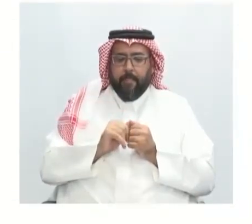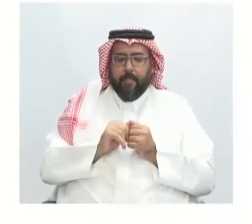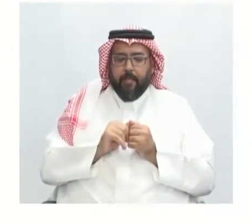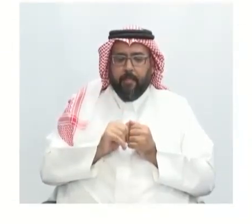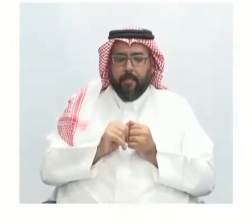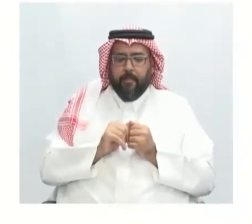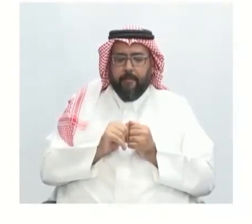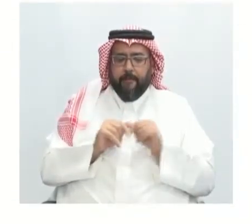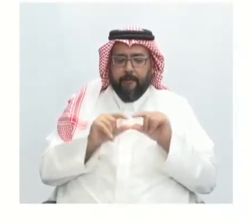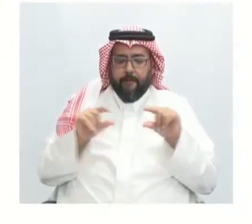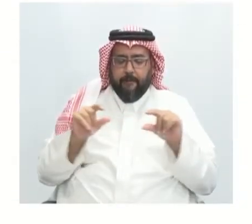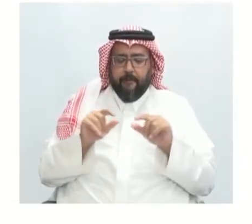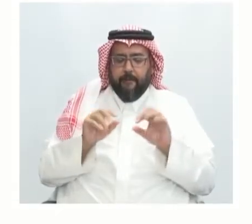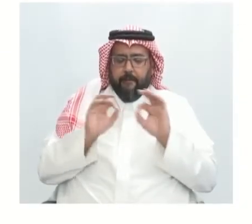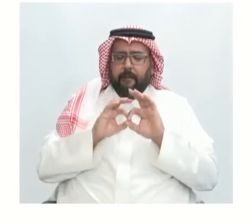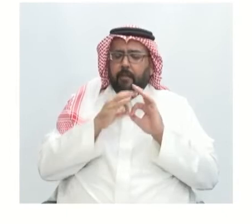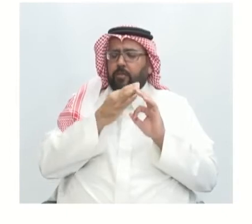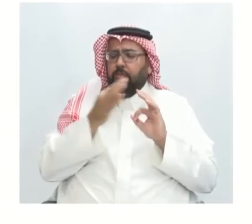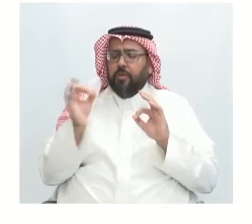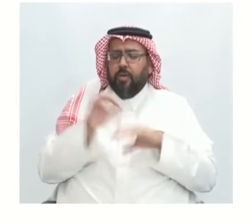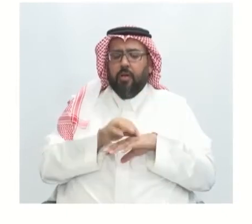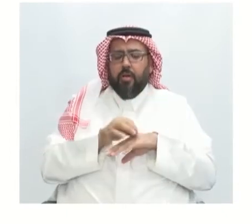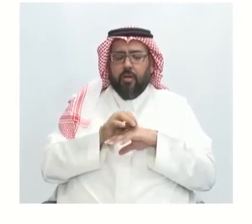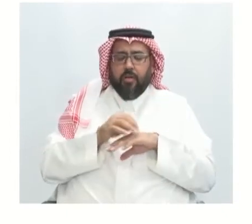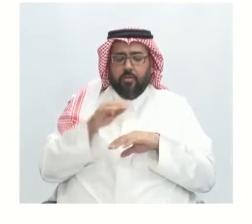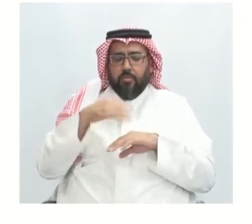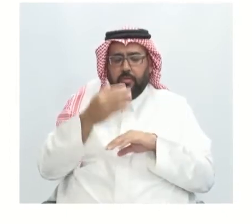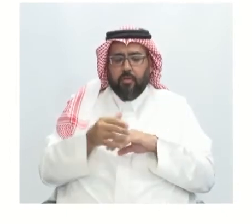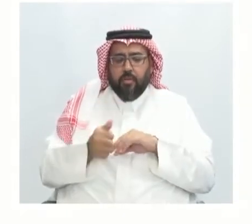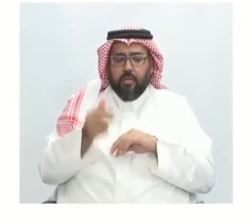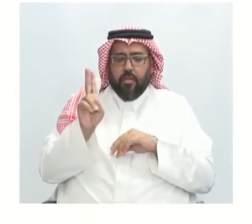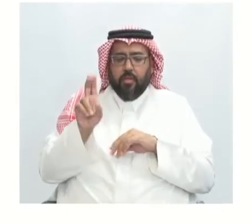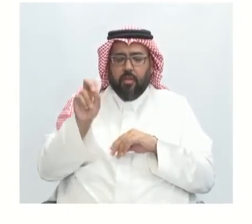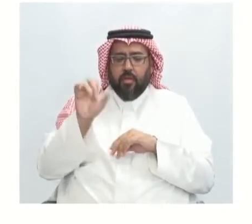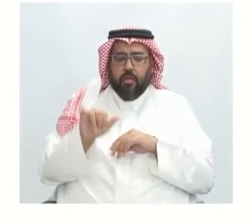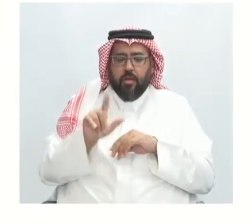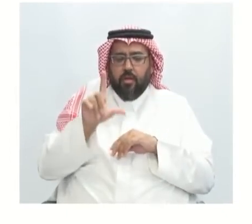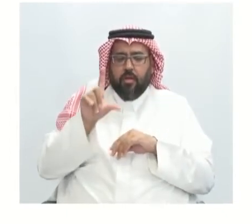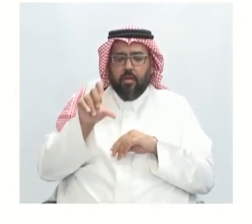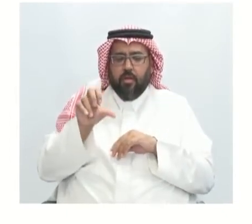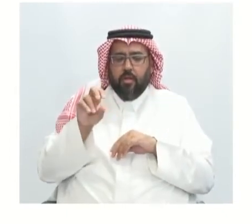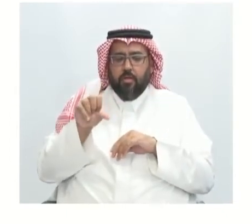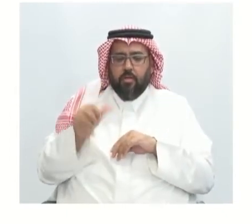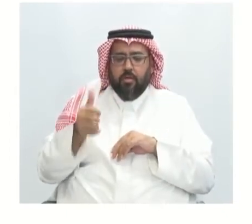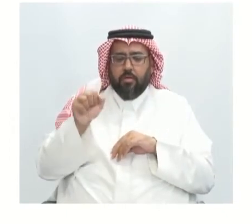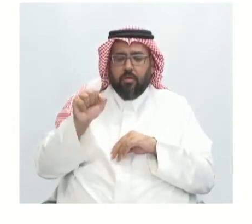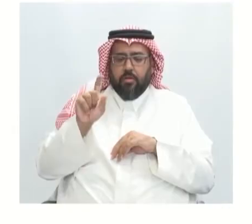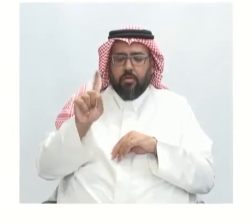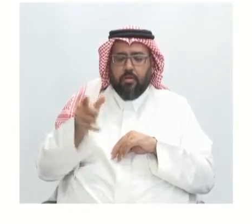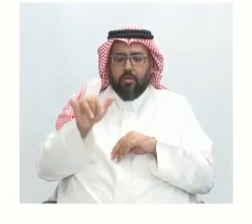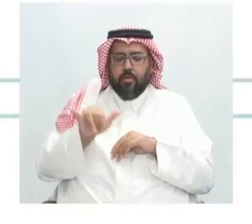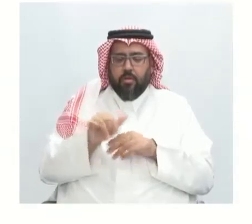لهذه المراه وهو توجيه لكل الامه من بعدها اتق الله واصبري